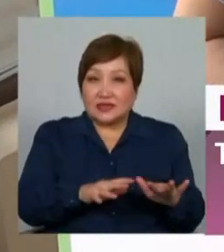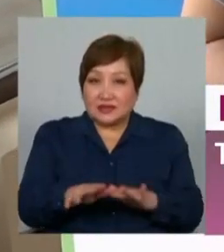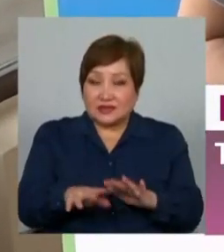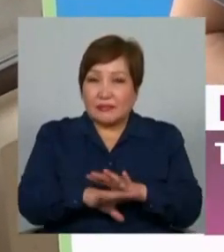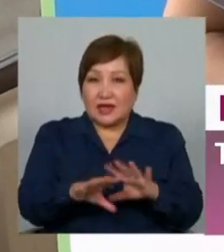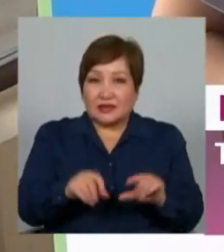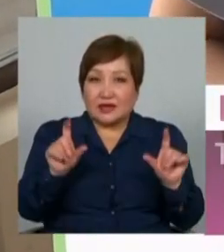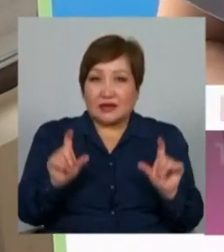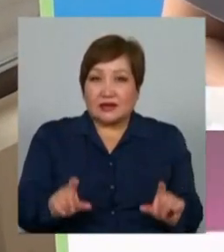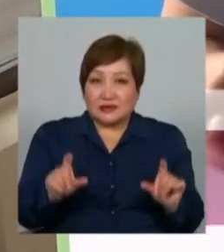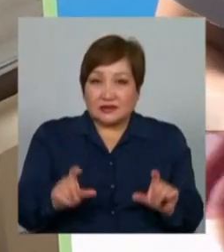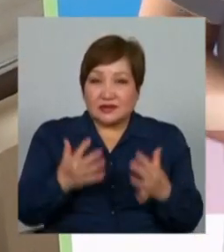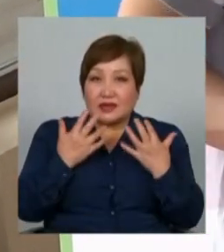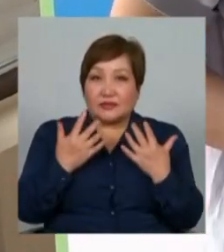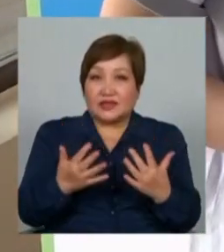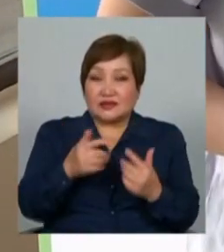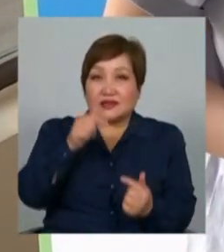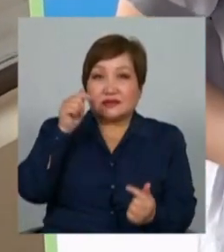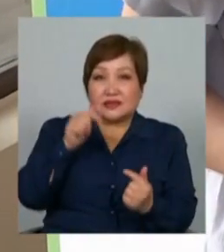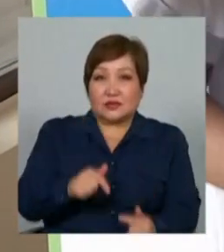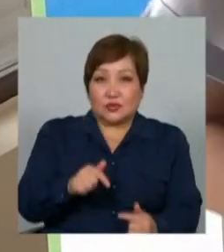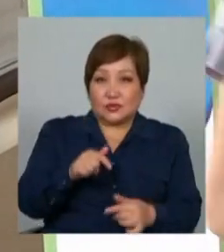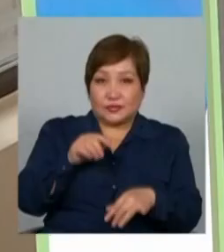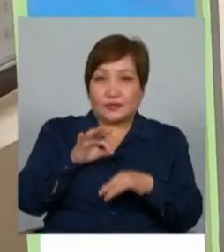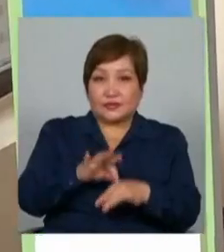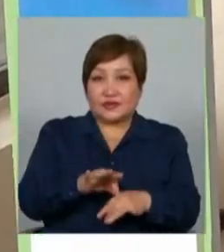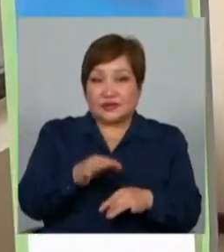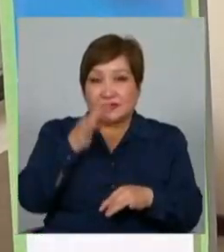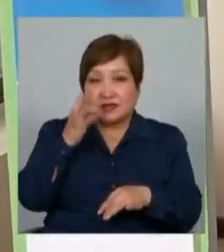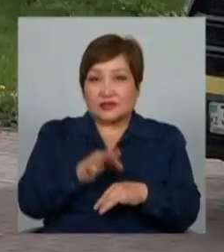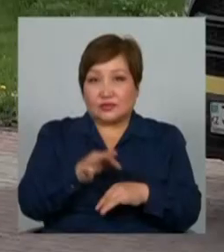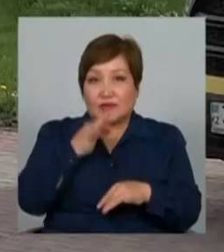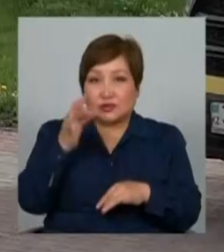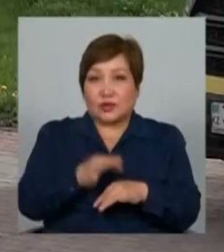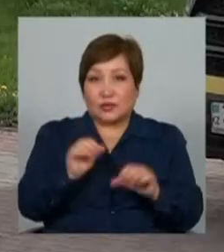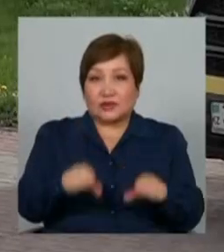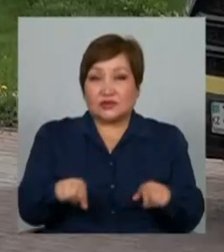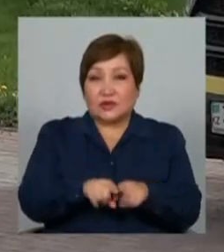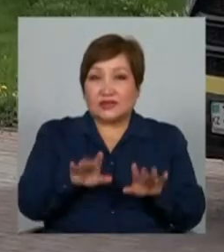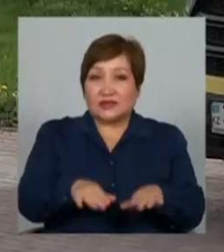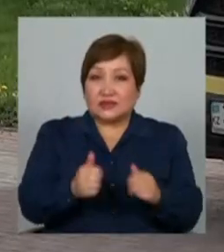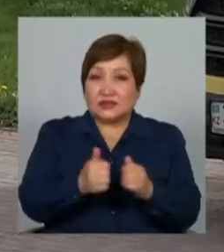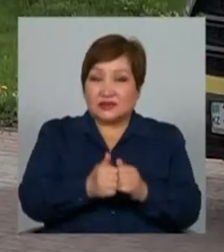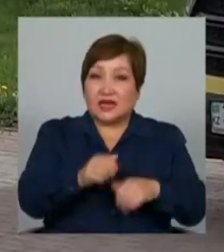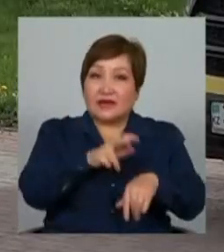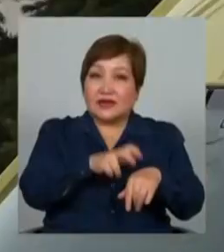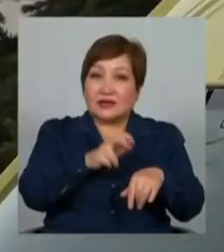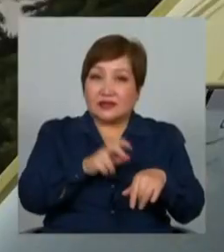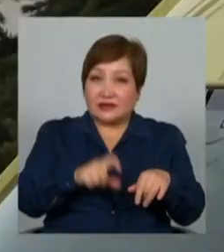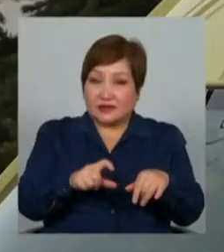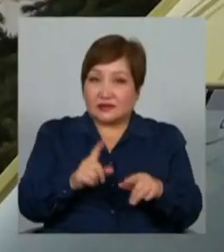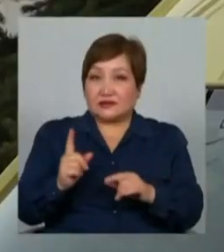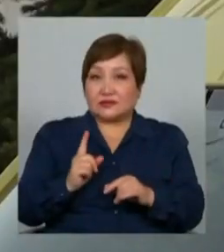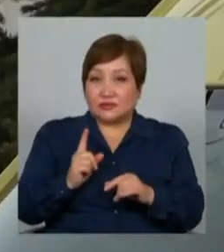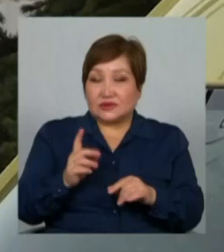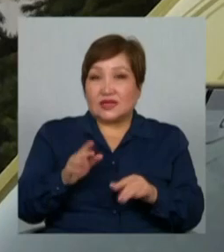барлық карантин талаптарына сай өтіп жатыр деп айтуға болады. Сонда яқы нысан жанында дәргерлер кезекшілік етеді.